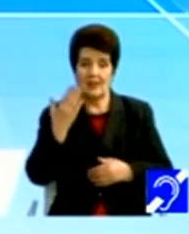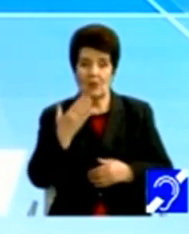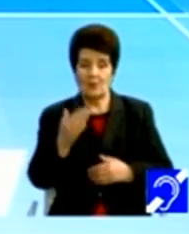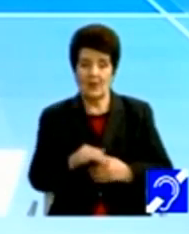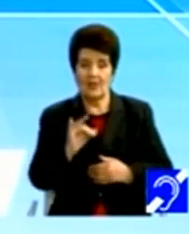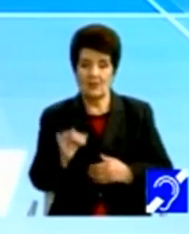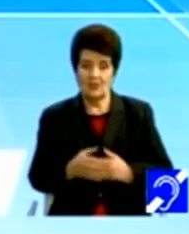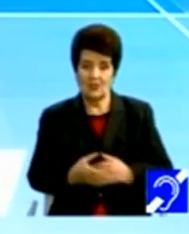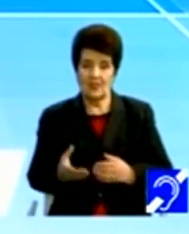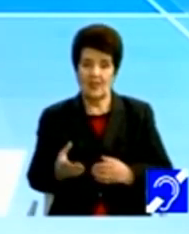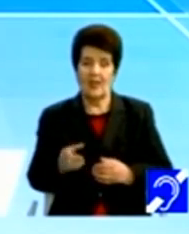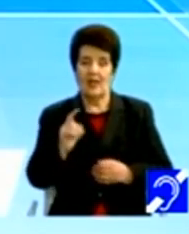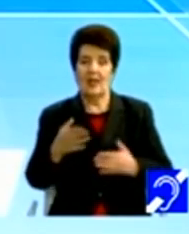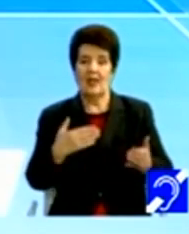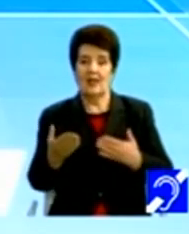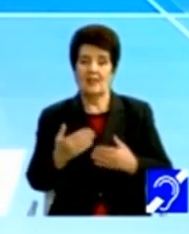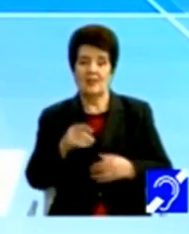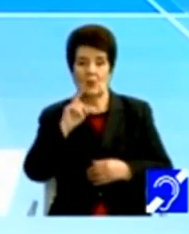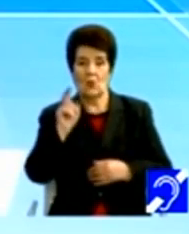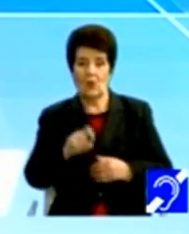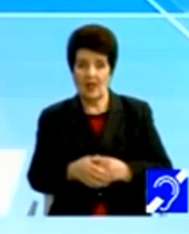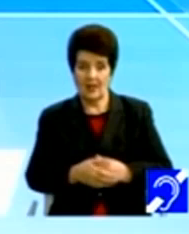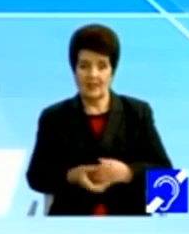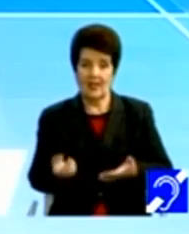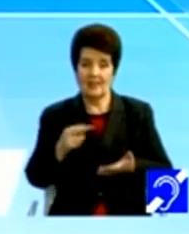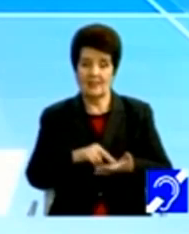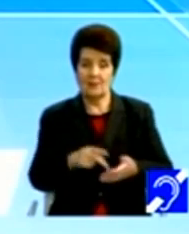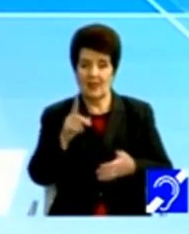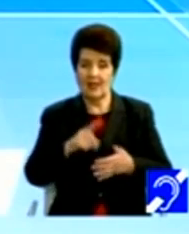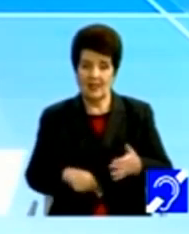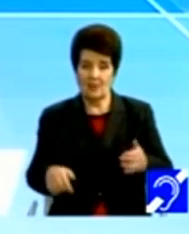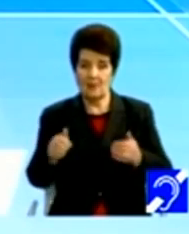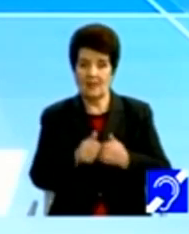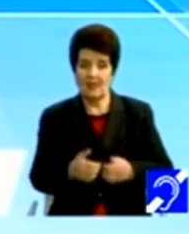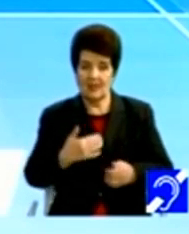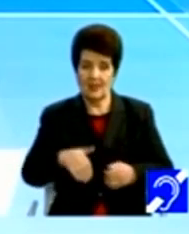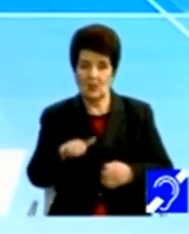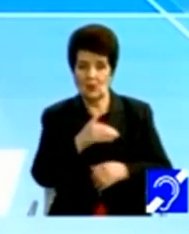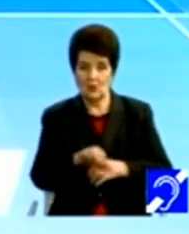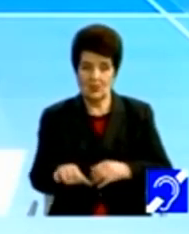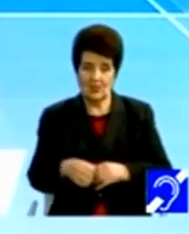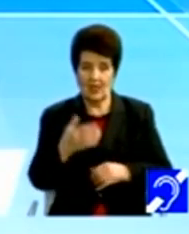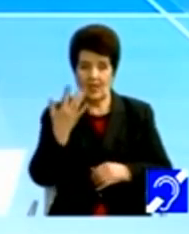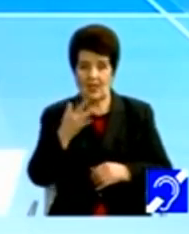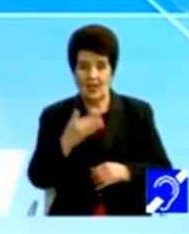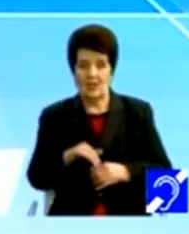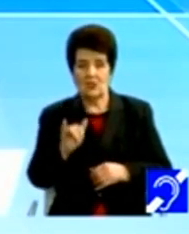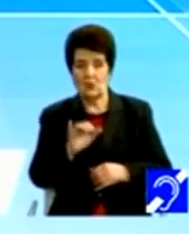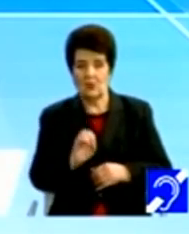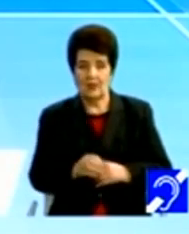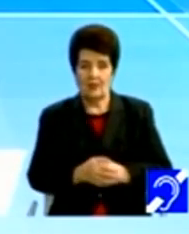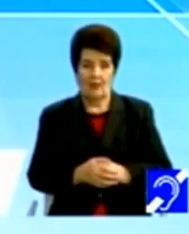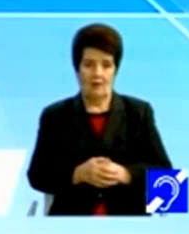și redresarea relațiilor cu Ucraina, restabilirea încrederii partenerilor noștri externi, Statelor Unite și Uniunii